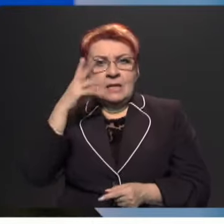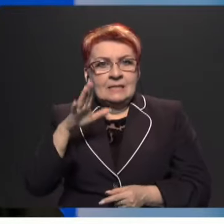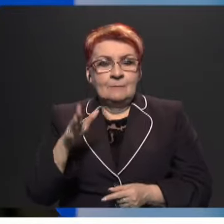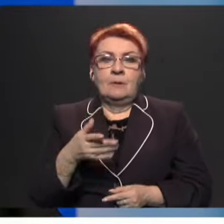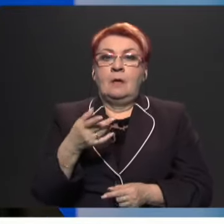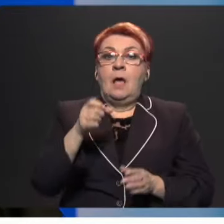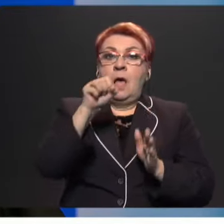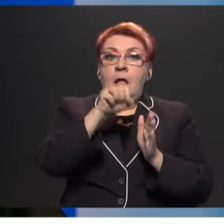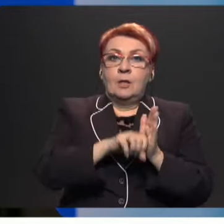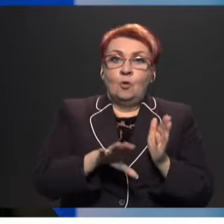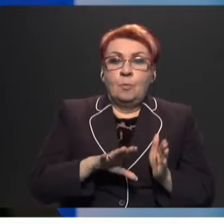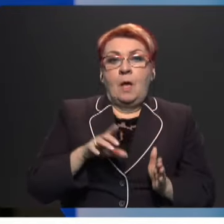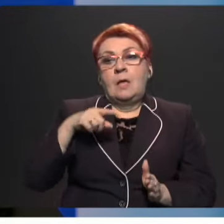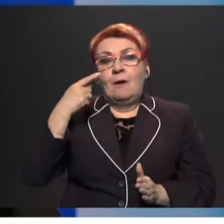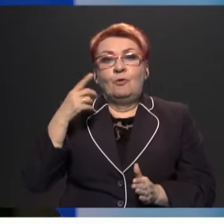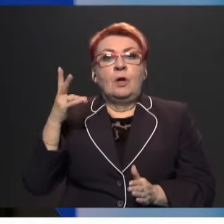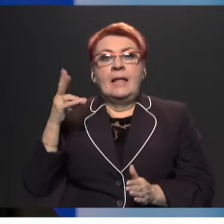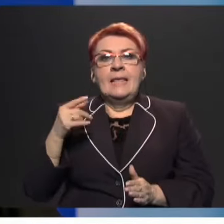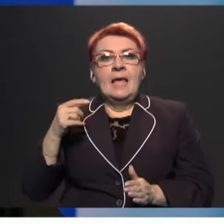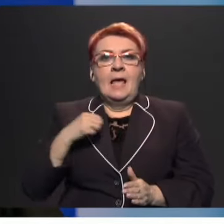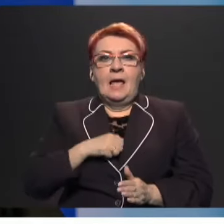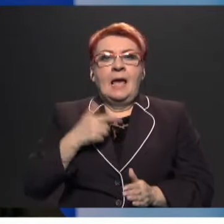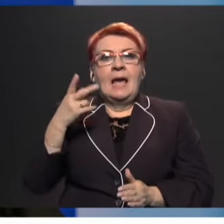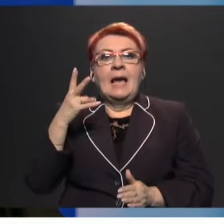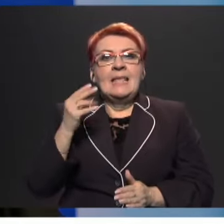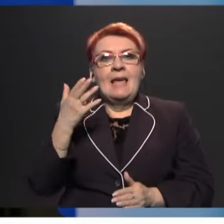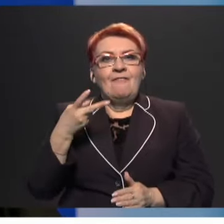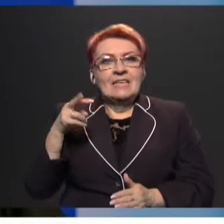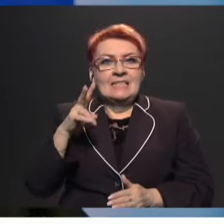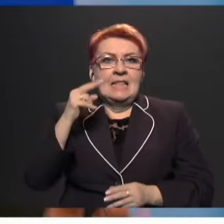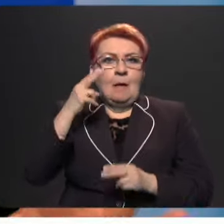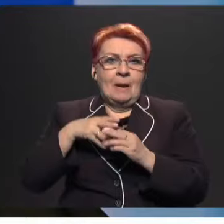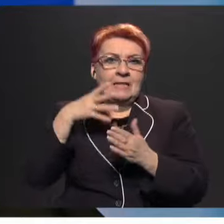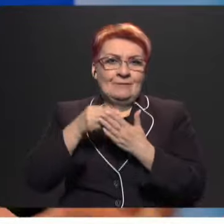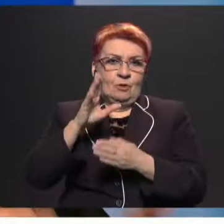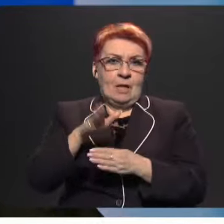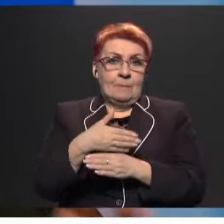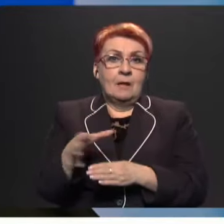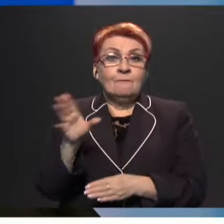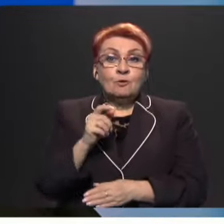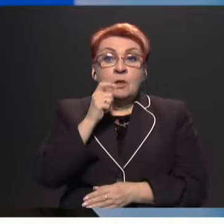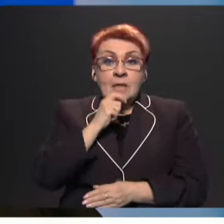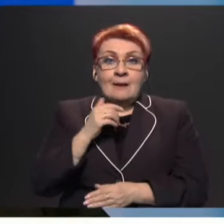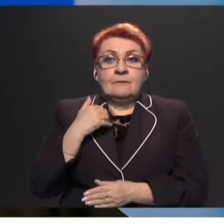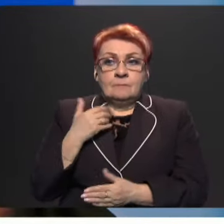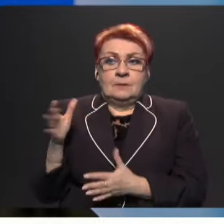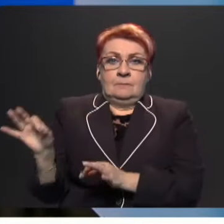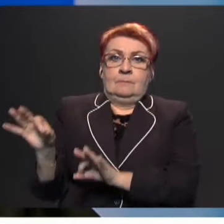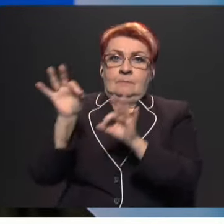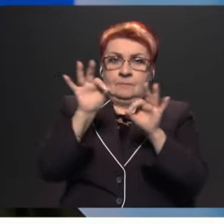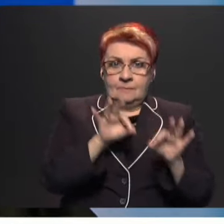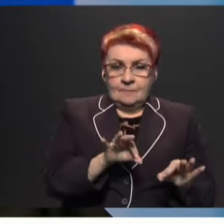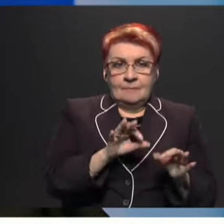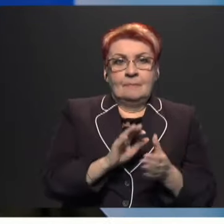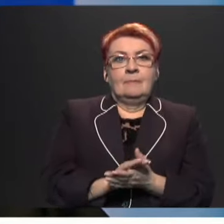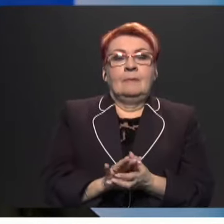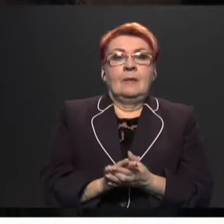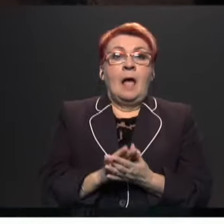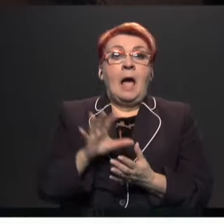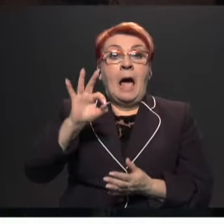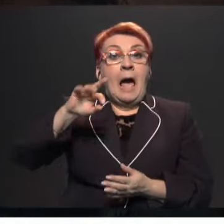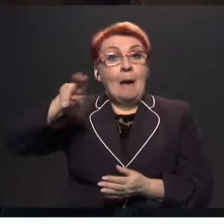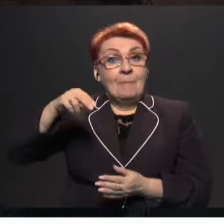убей, я говорю, вообще не гневайся на брата своего напрасно. Поэтому все нравственно мы взяли. А из обрядовой части только 3